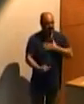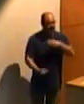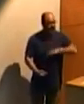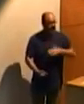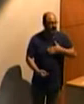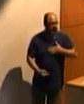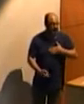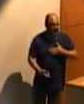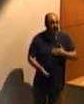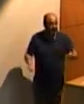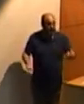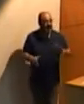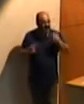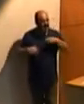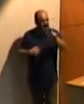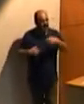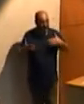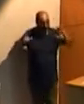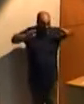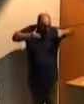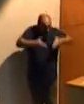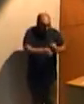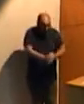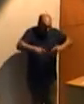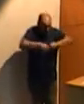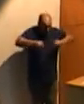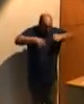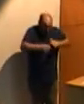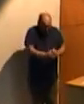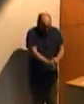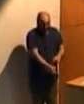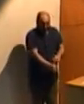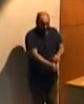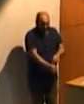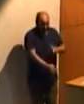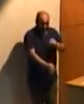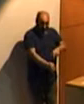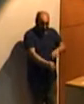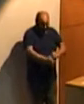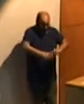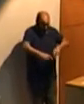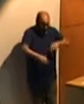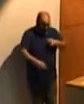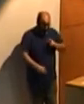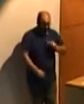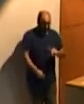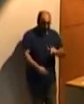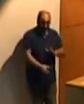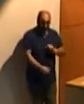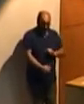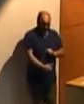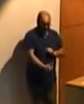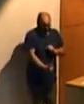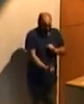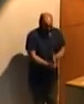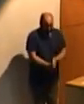d échelle nanométrique est ce que je suis en passe en posture en posture en